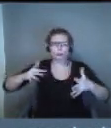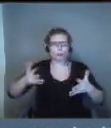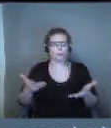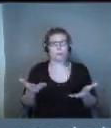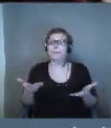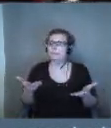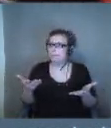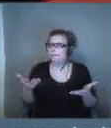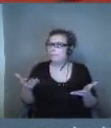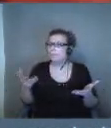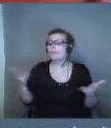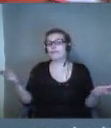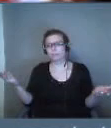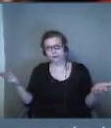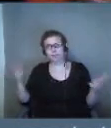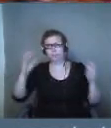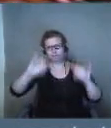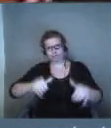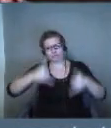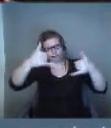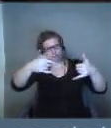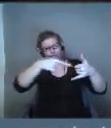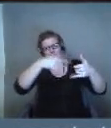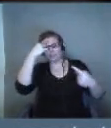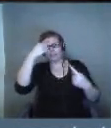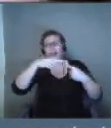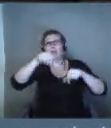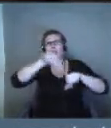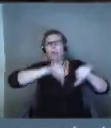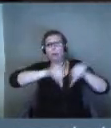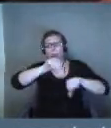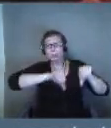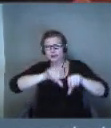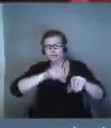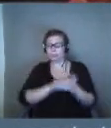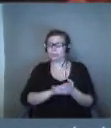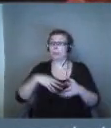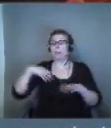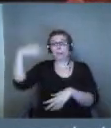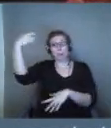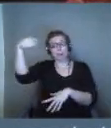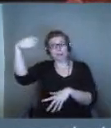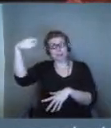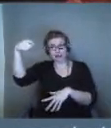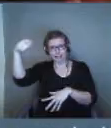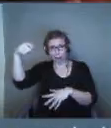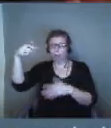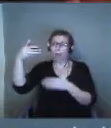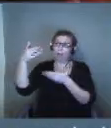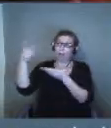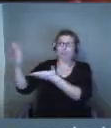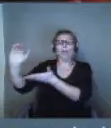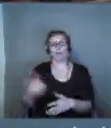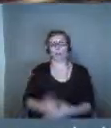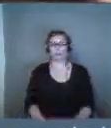Comment ça marche? En fait, c'est le trophée produit. Et je vais donc vous annoncer le président de ce trophée produit que vous allez tous reconnaître, dont je ne vous donnerai pas son nom, vous allez